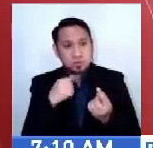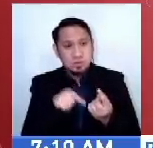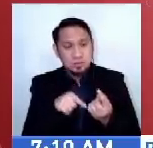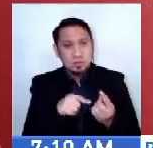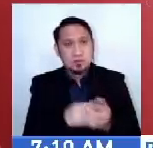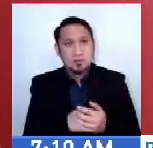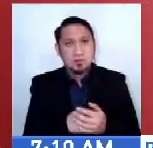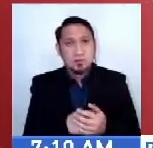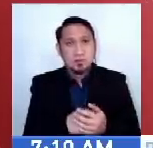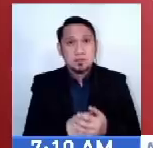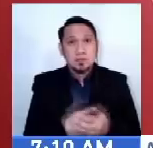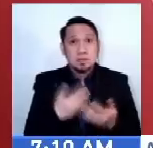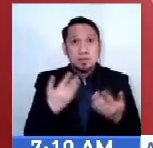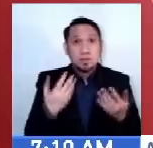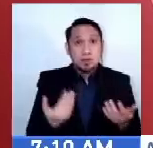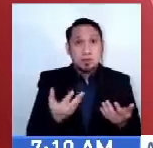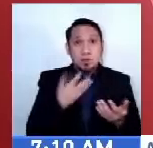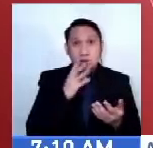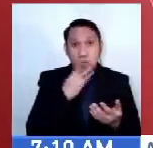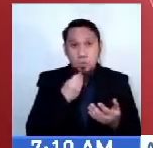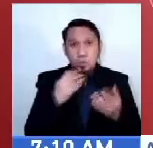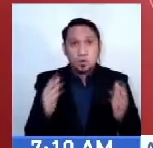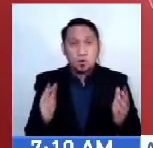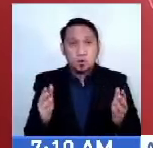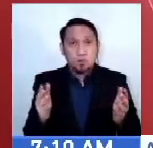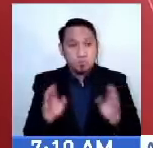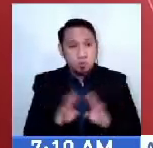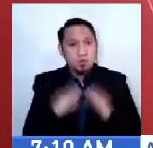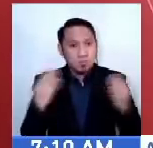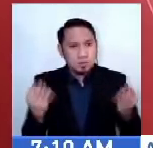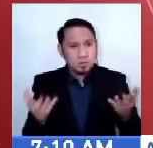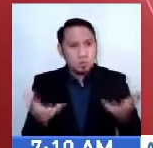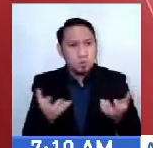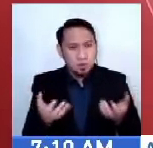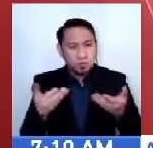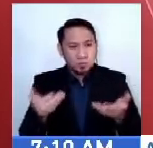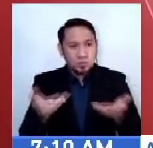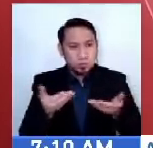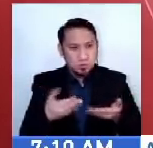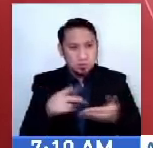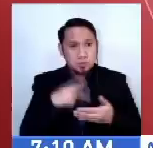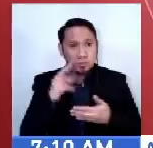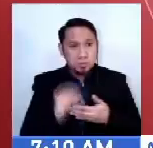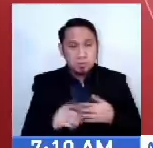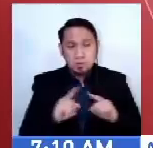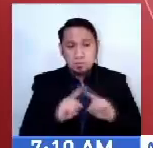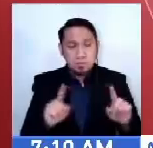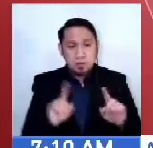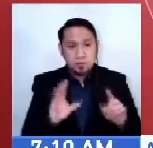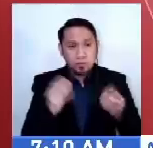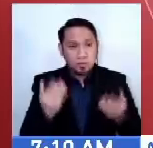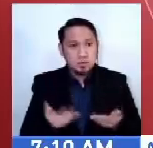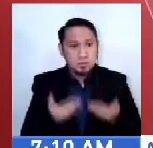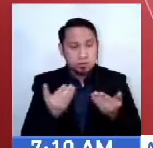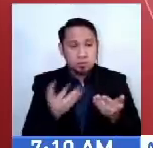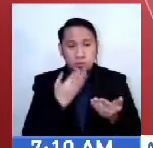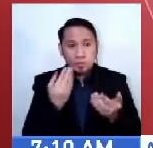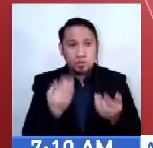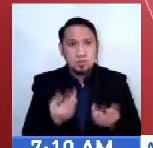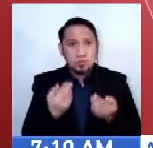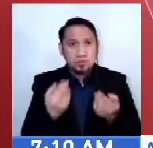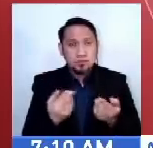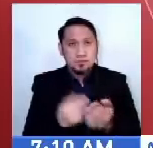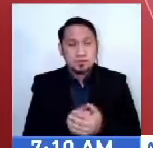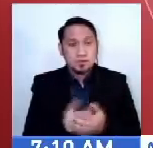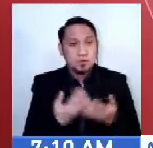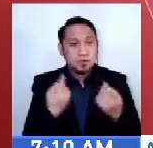si Misuari sa sinumang kandidatong nais magbahagi ng plataforma pero wala pa raw siyang opisyal na ini-endorse. Sinisika pa